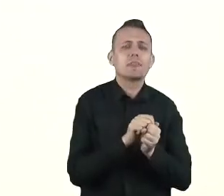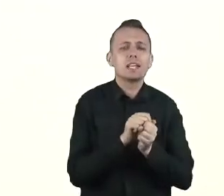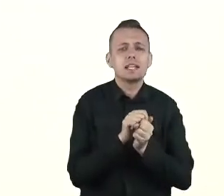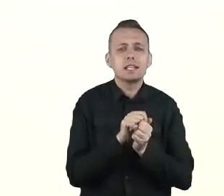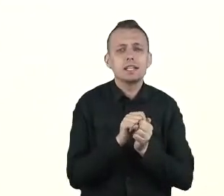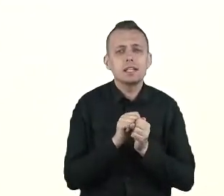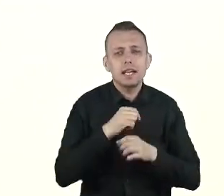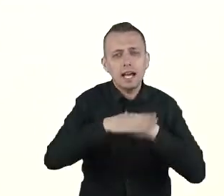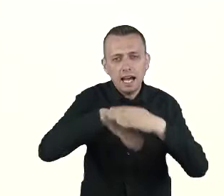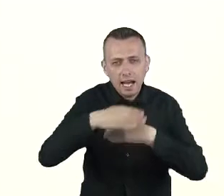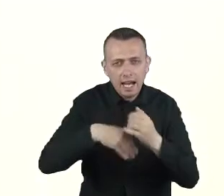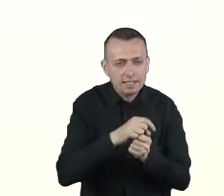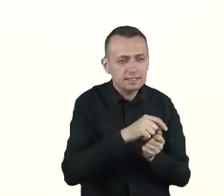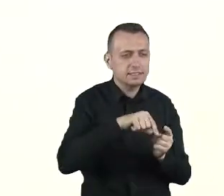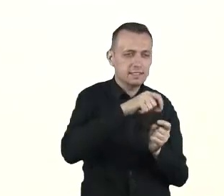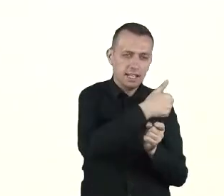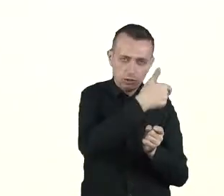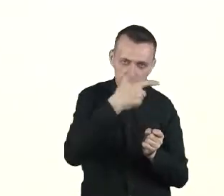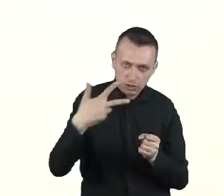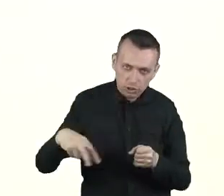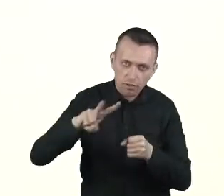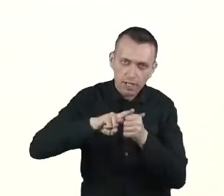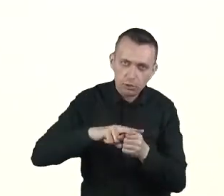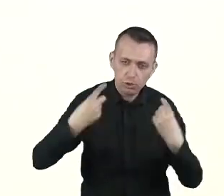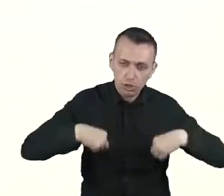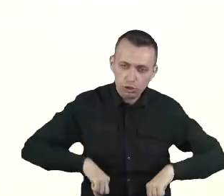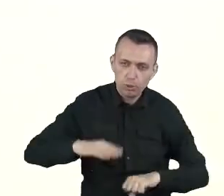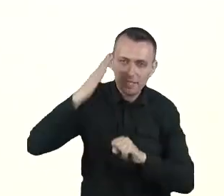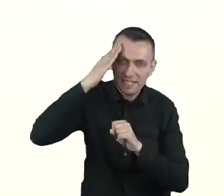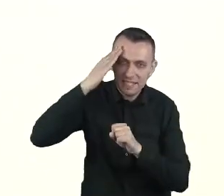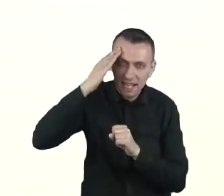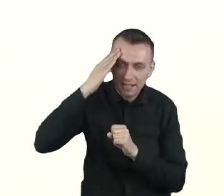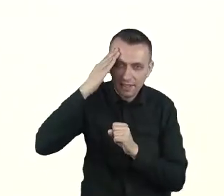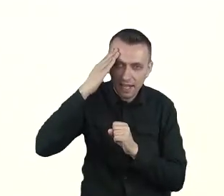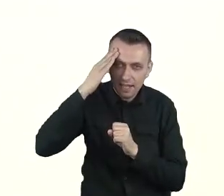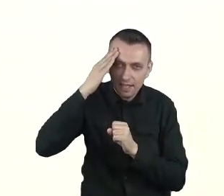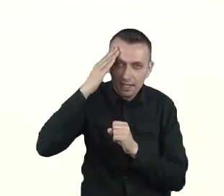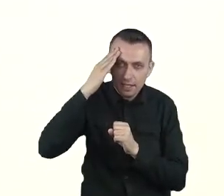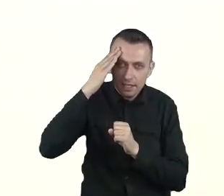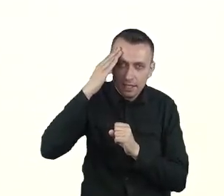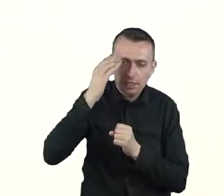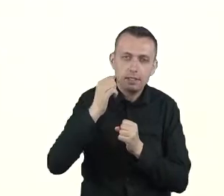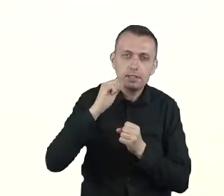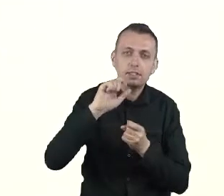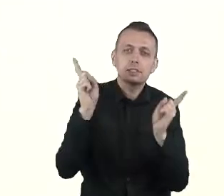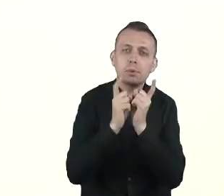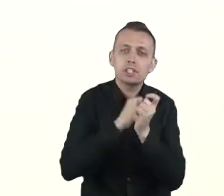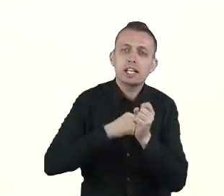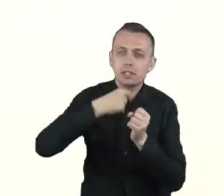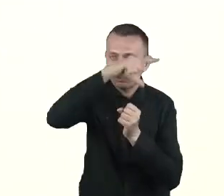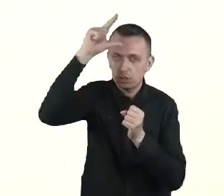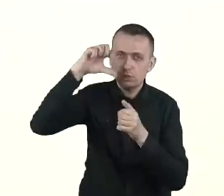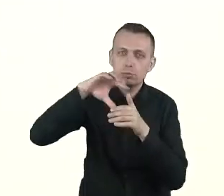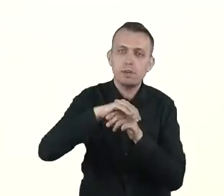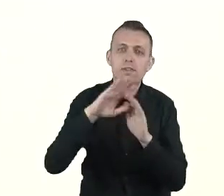kultury czytają wybrane utwory poetyckie w Kutnowskiej Bibliotece. Tym razem gościem spotkania będzie Małgorzata Pieczyńska,